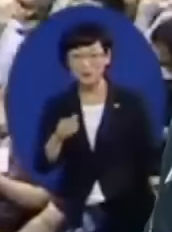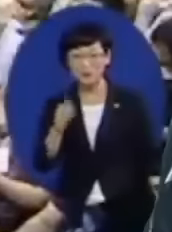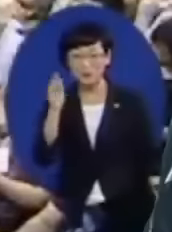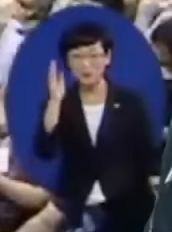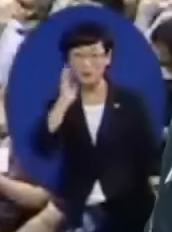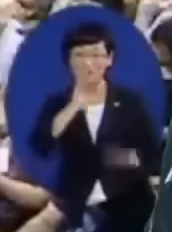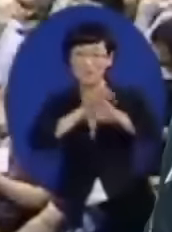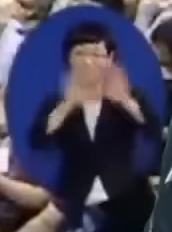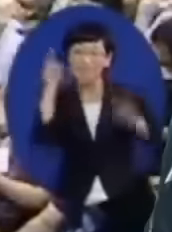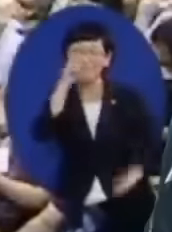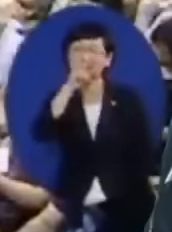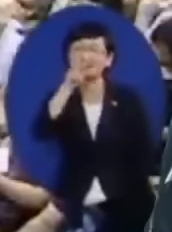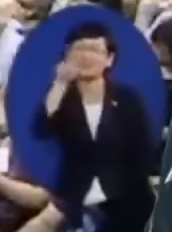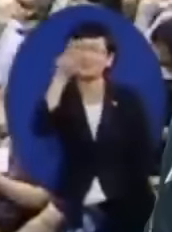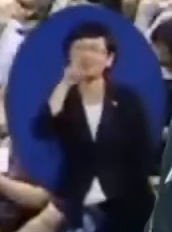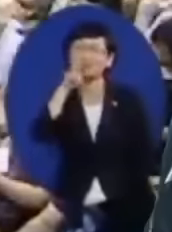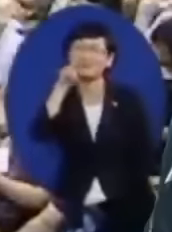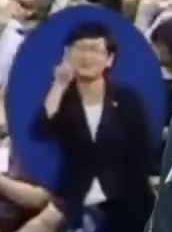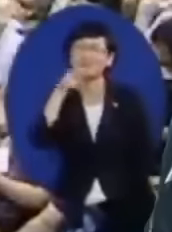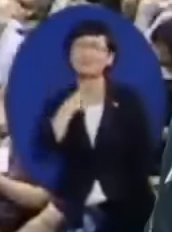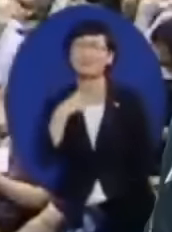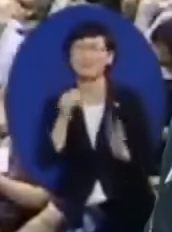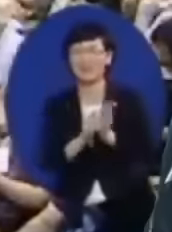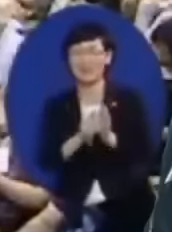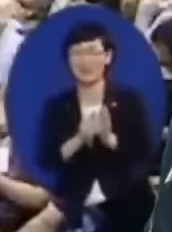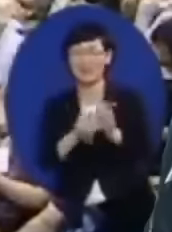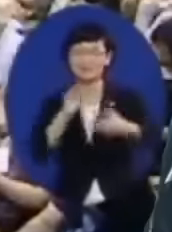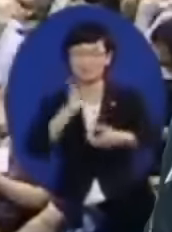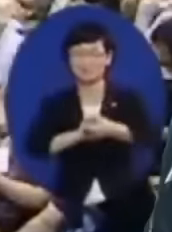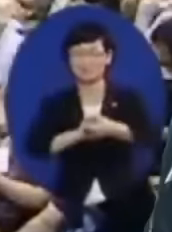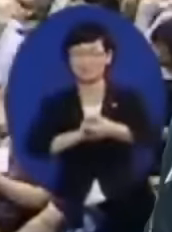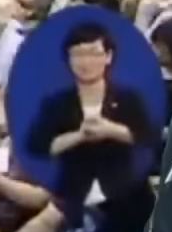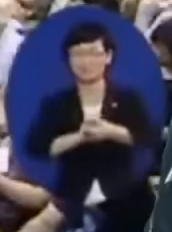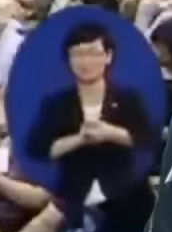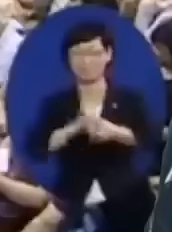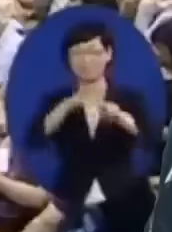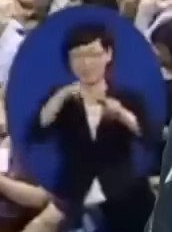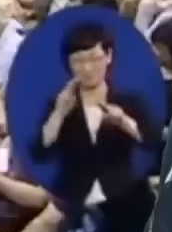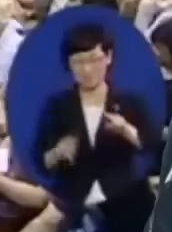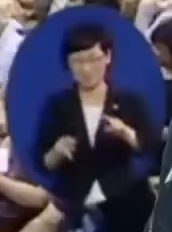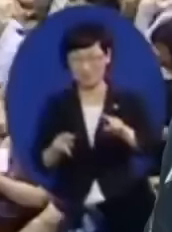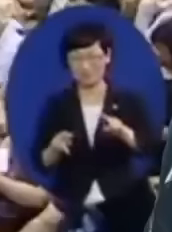하늘을 많이 쳐다보게 되었습니다. 제 1기 인생은 은퇴하고